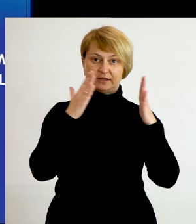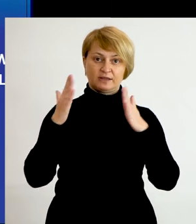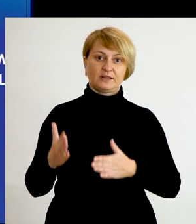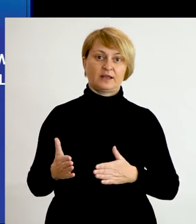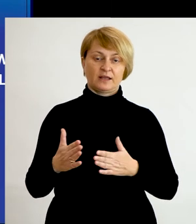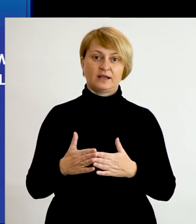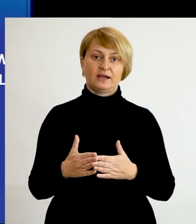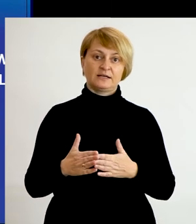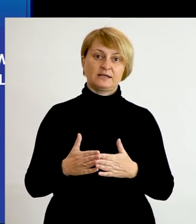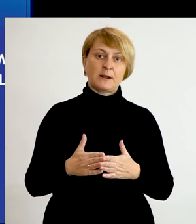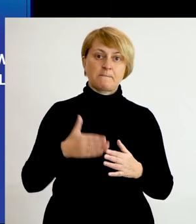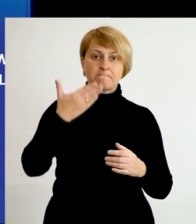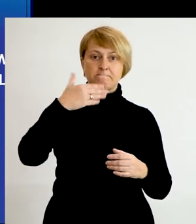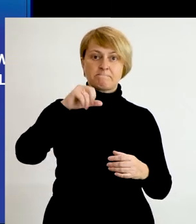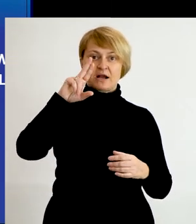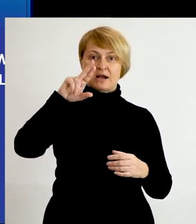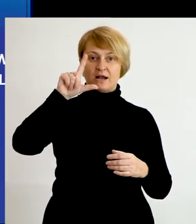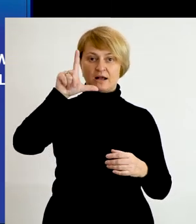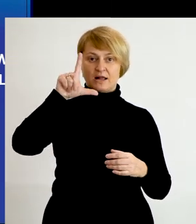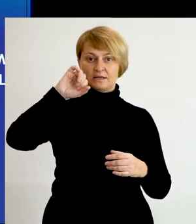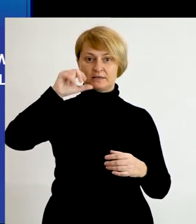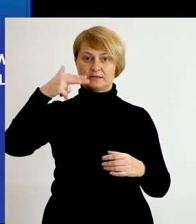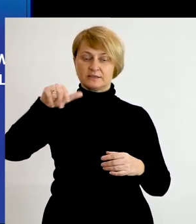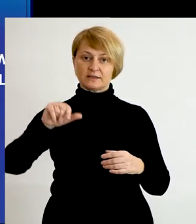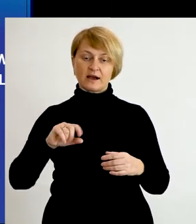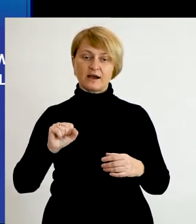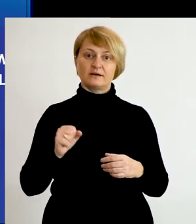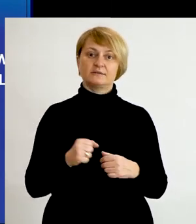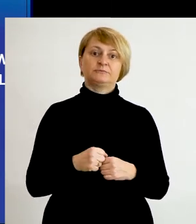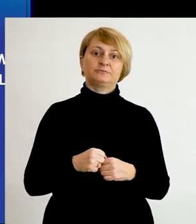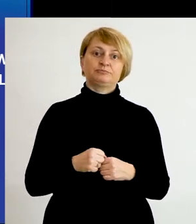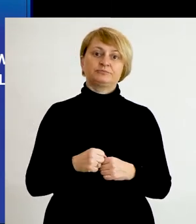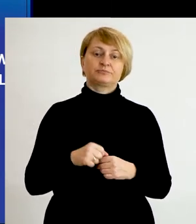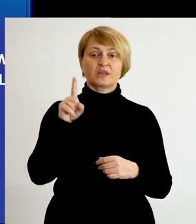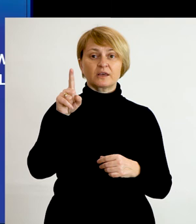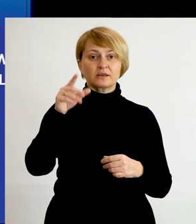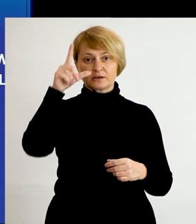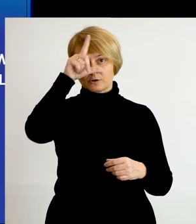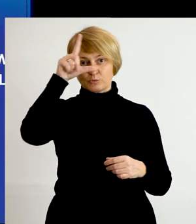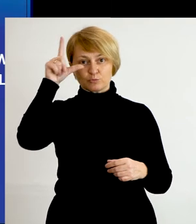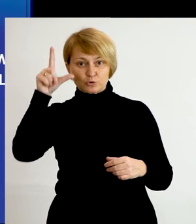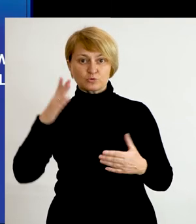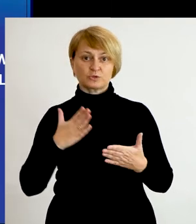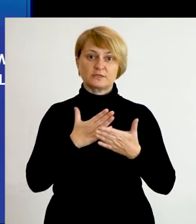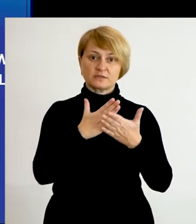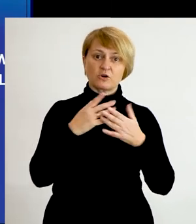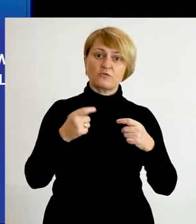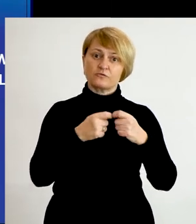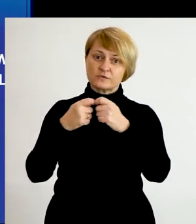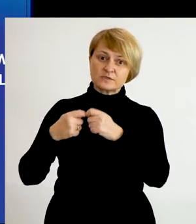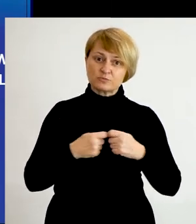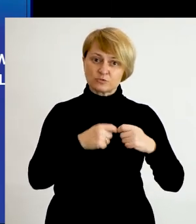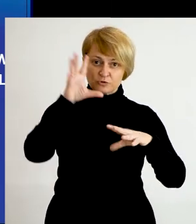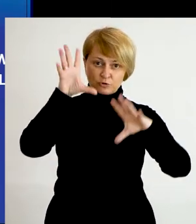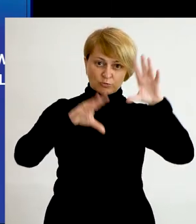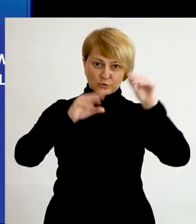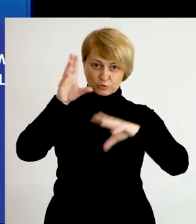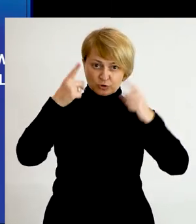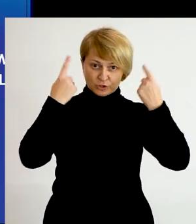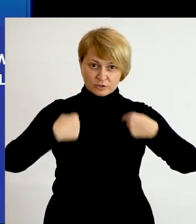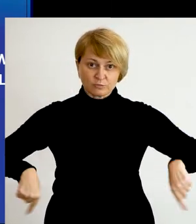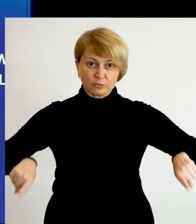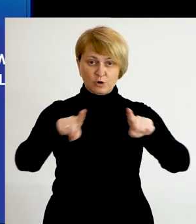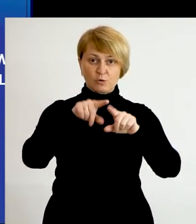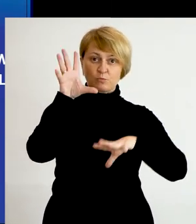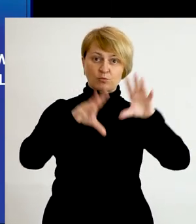Temat kolejny, Malina, dzielnica Malina peryferyjna, tam mieszkańcy zaproponowali, że wspólnie w ramach budżetu obywatelskiego